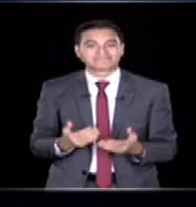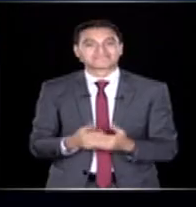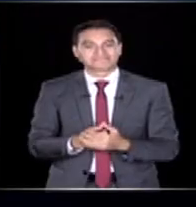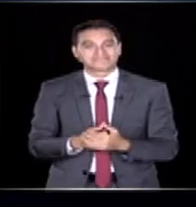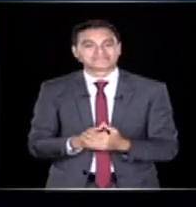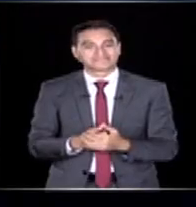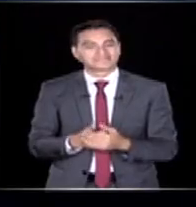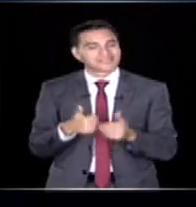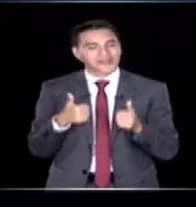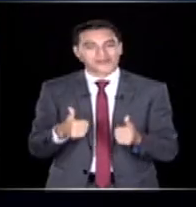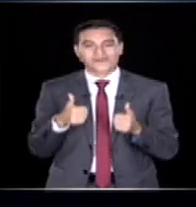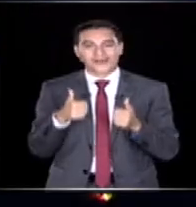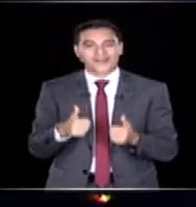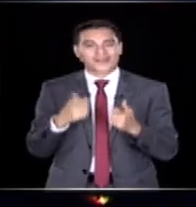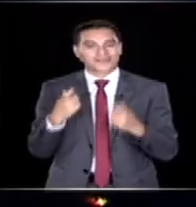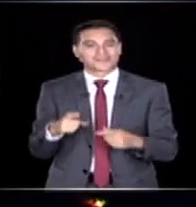حلوة حلوة حلوة يا بلدي.